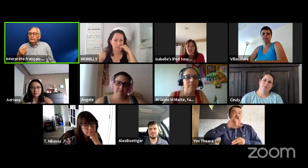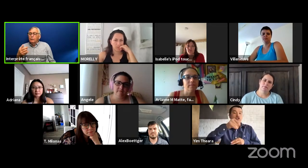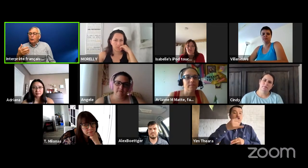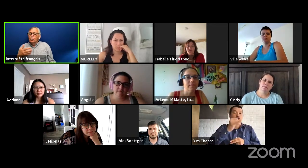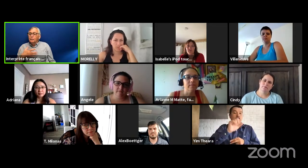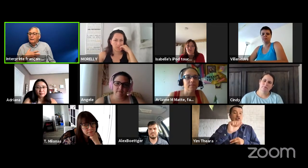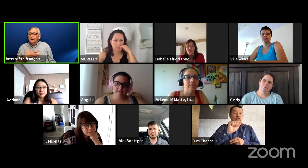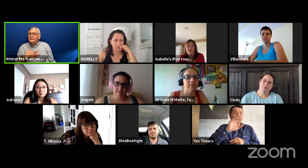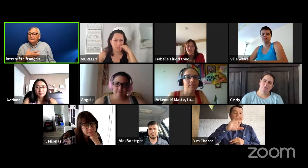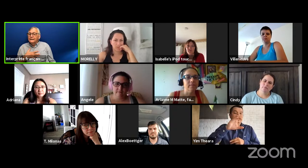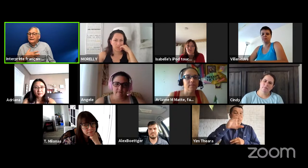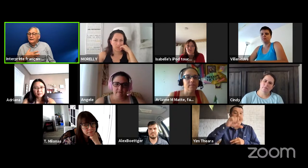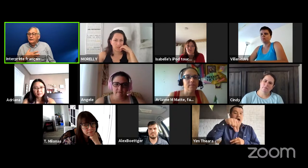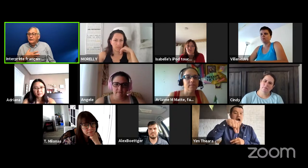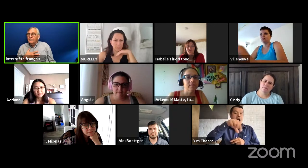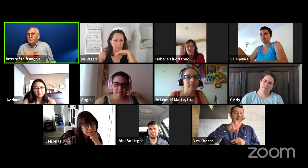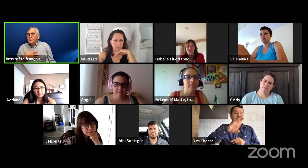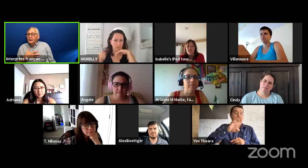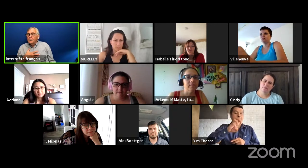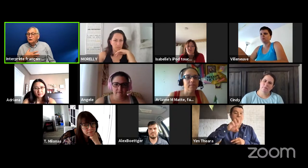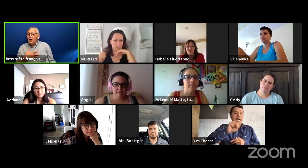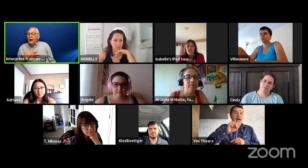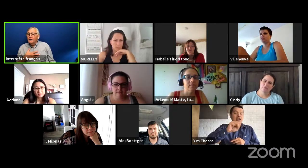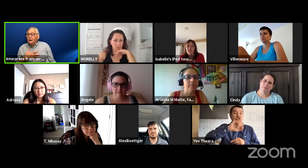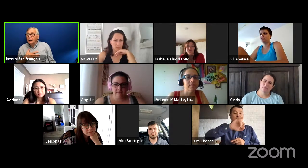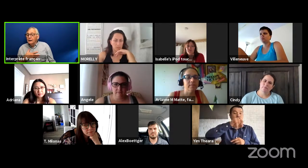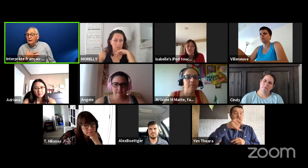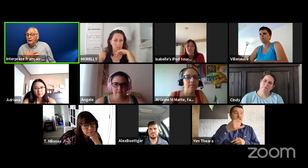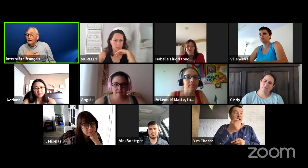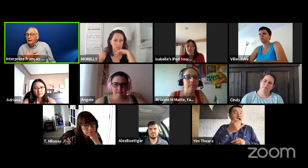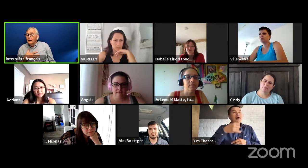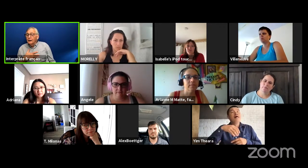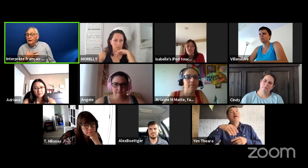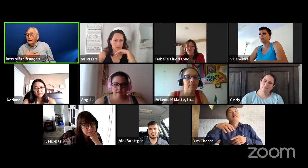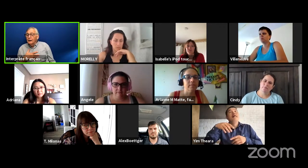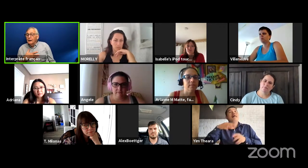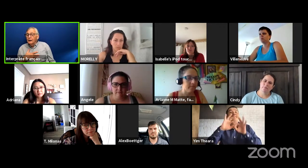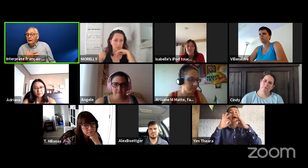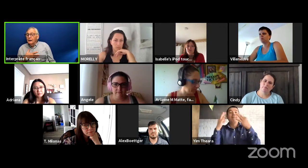si mon nom de famille, c'est Jacques,